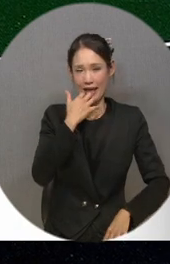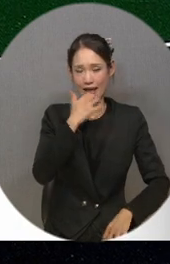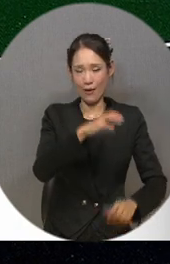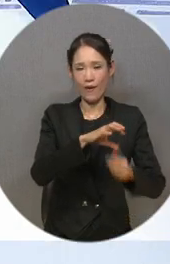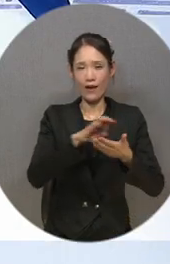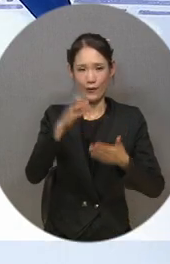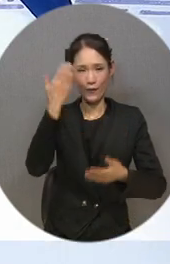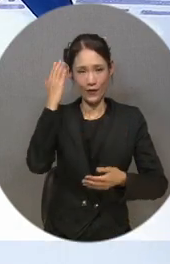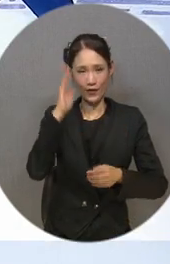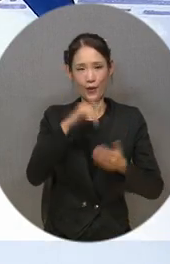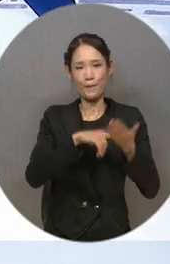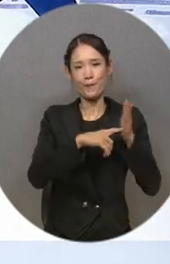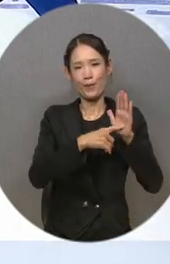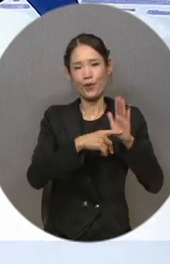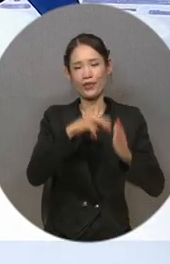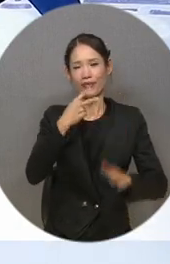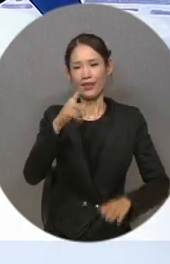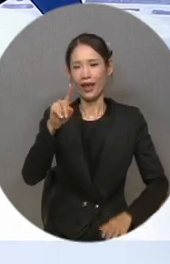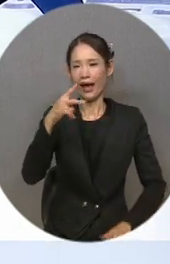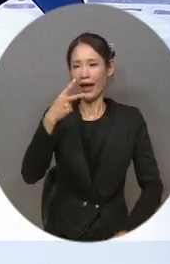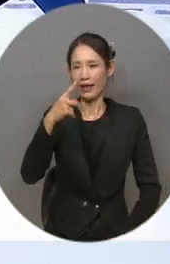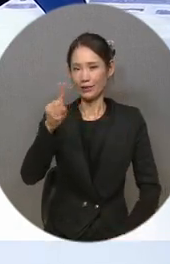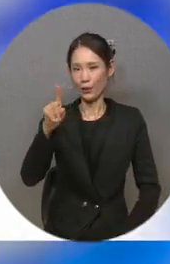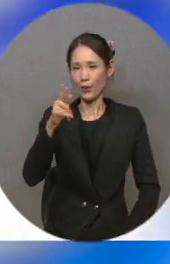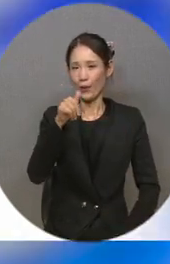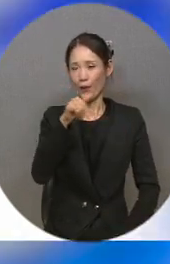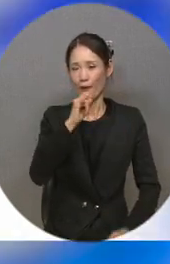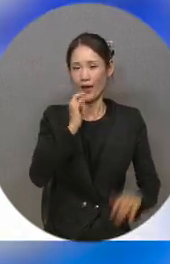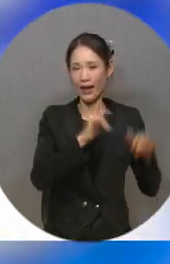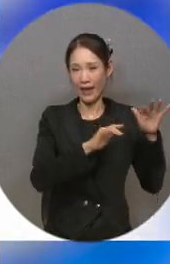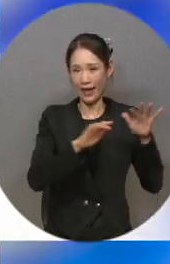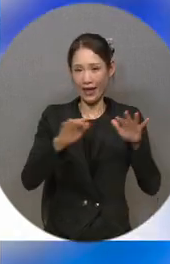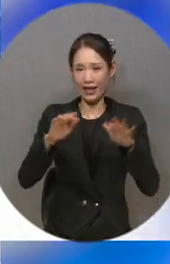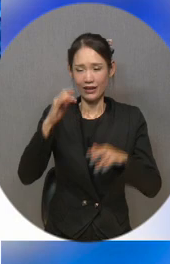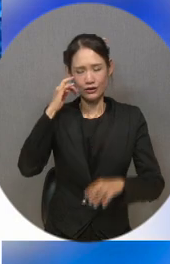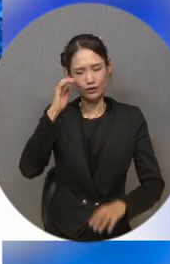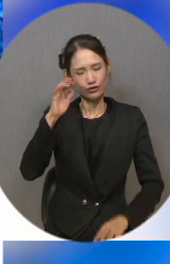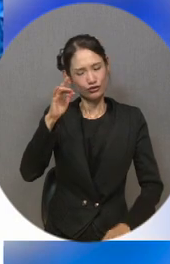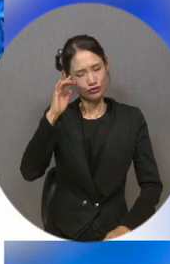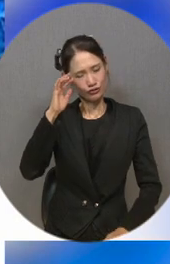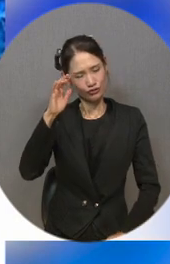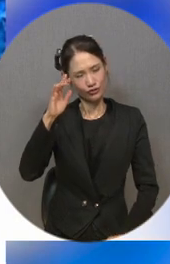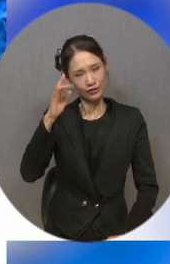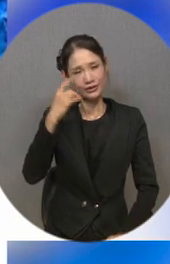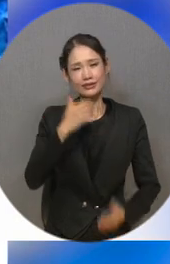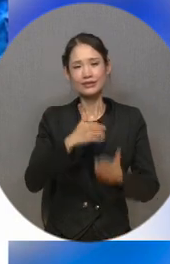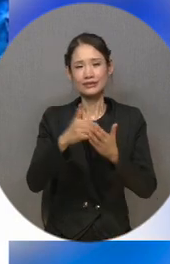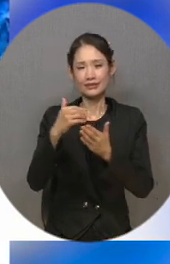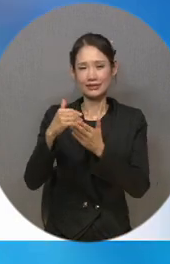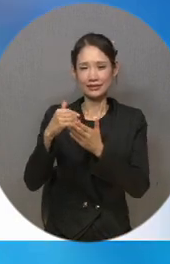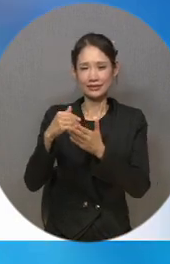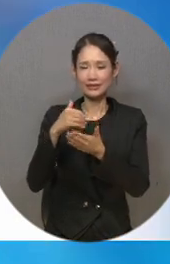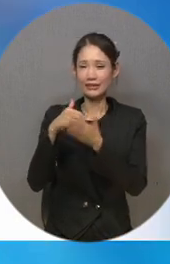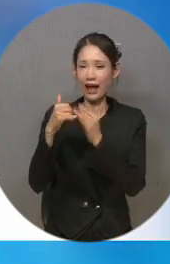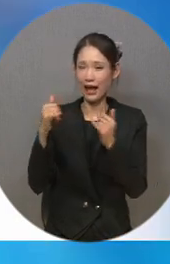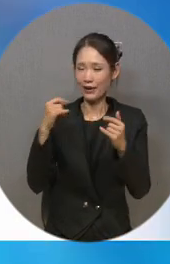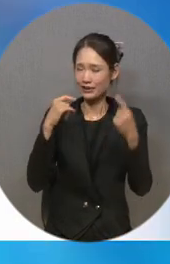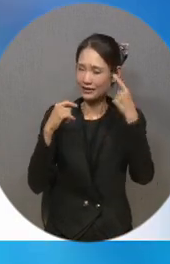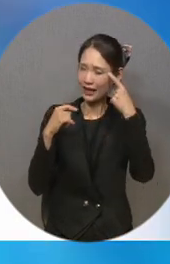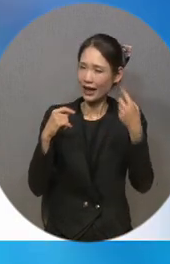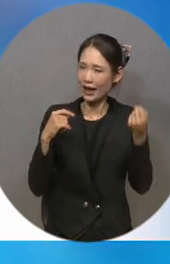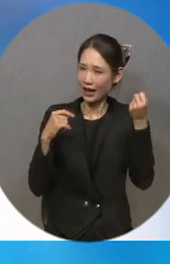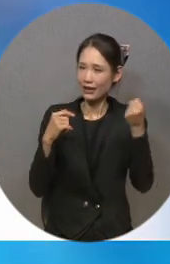배어난 다도해의 풍경 추상적인 형상을 작가만에 독창적인 느낌으로 표현한